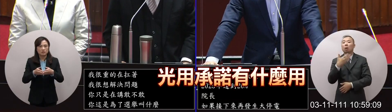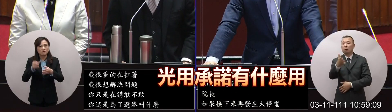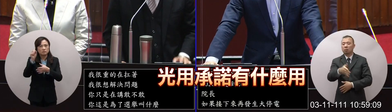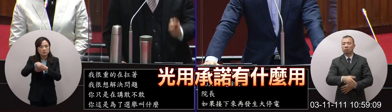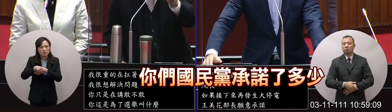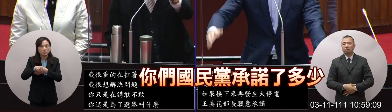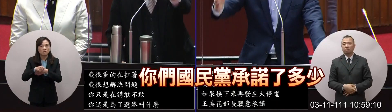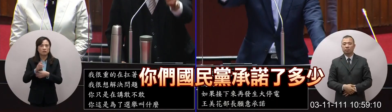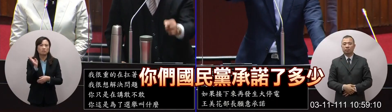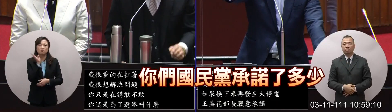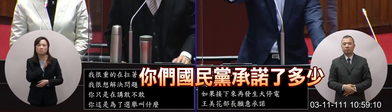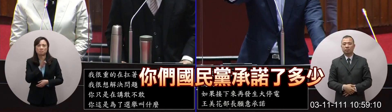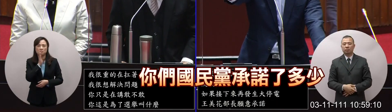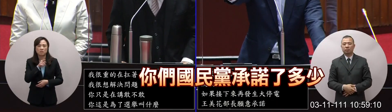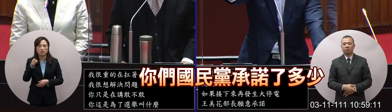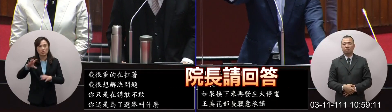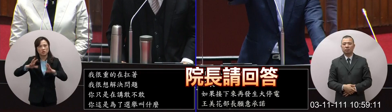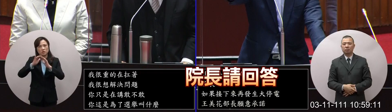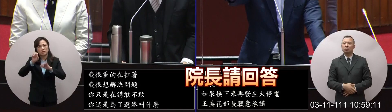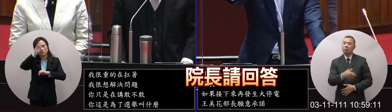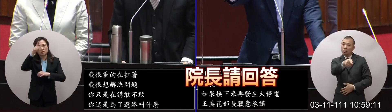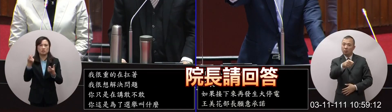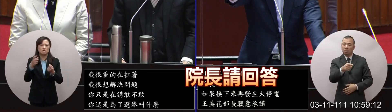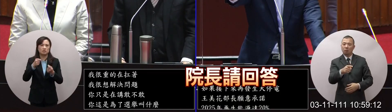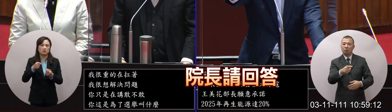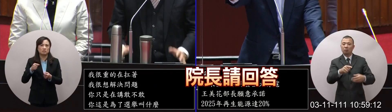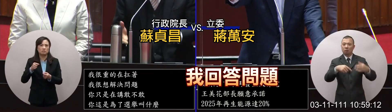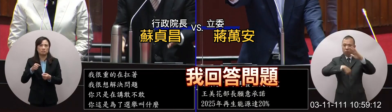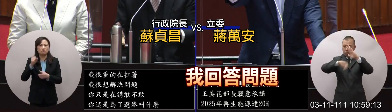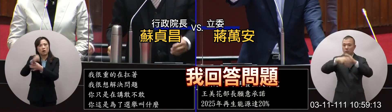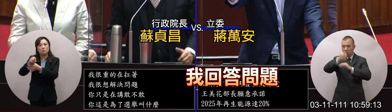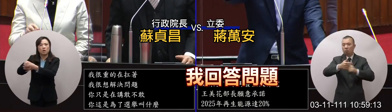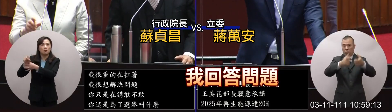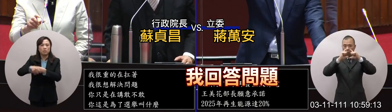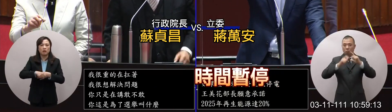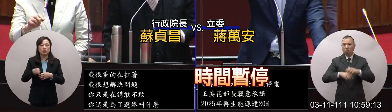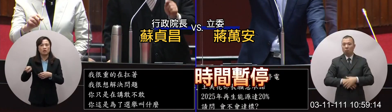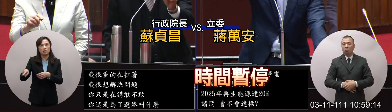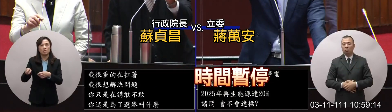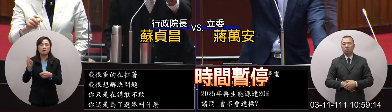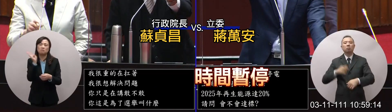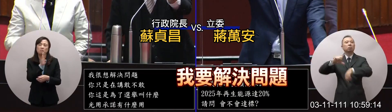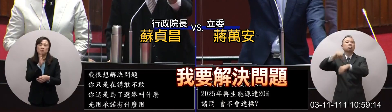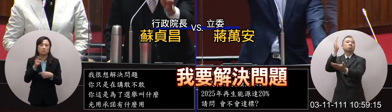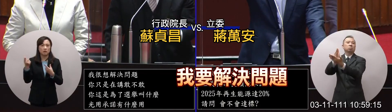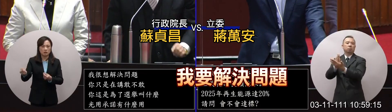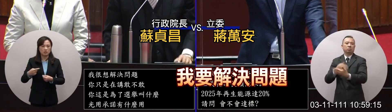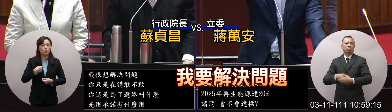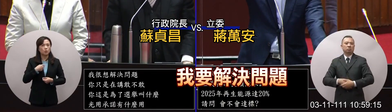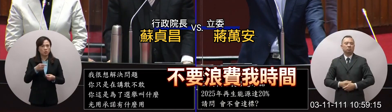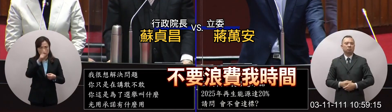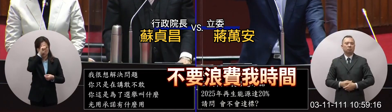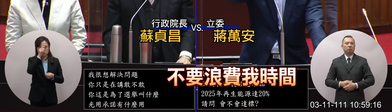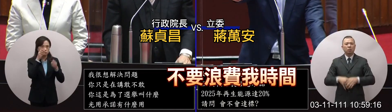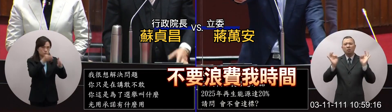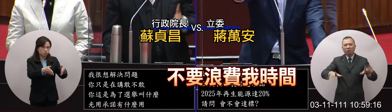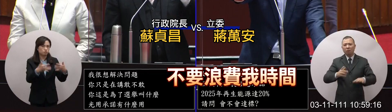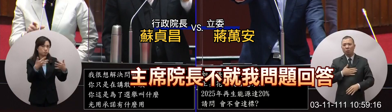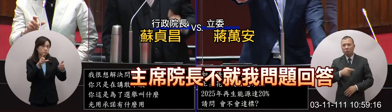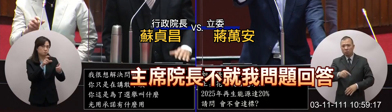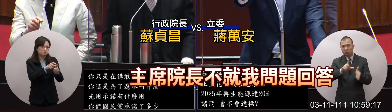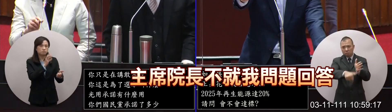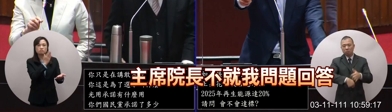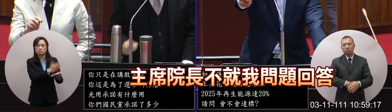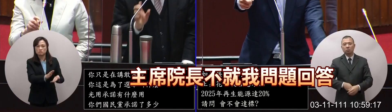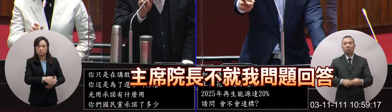用？你们国民党承诺了多少？ 院长，请回答。 我回答问题。 时间暂停。 我要解决问题。 不要浪费我时间。主席，